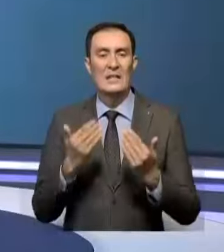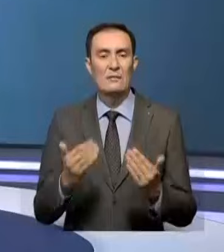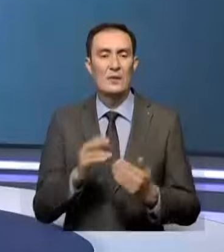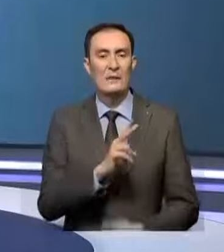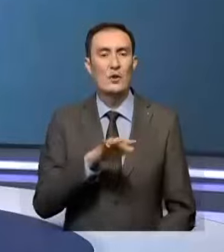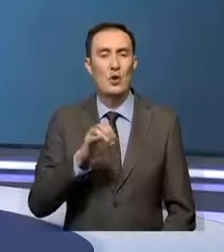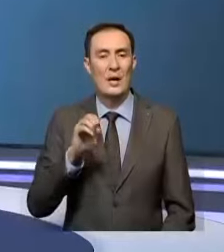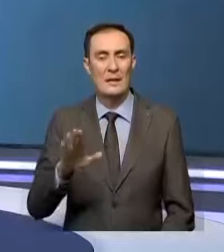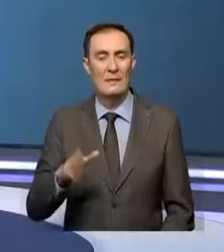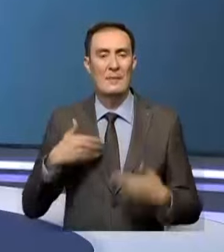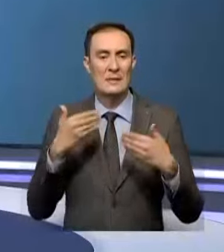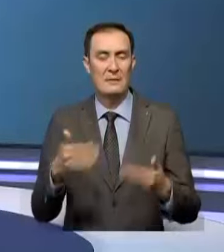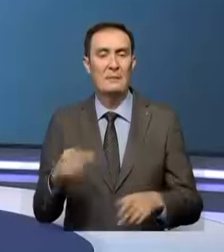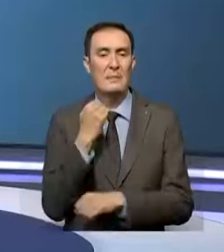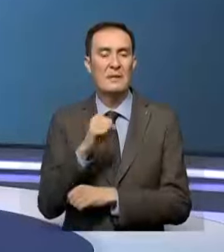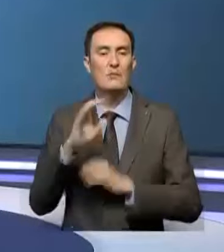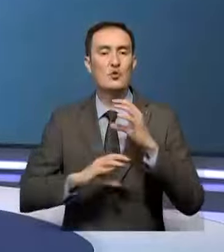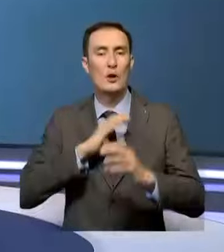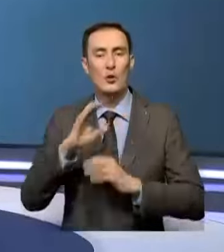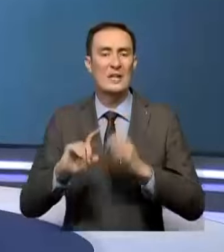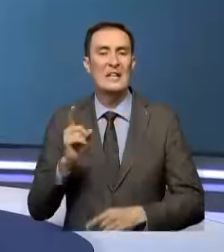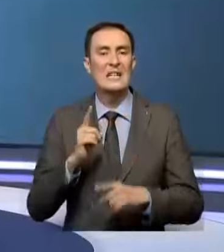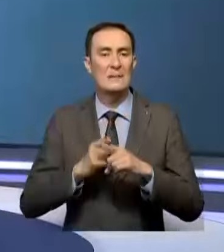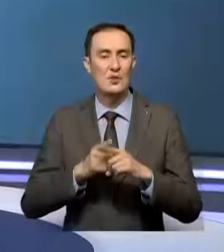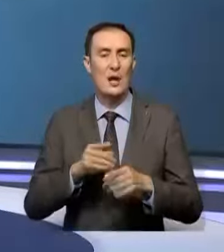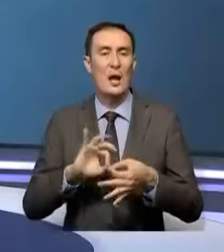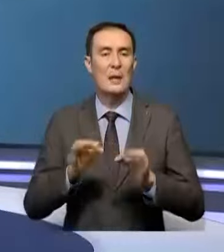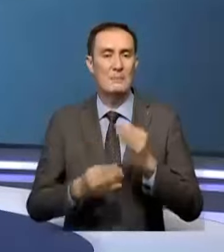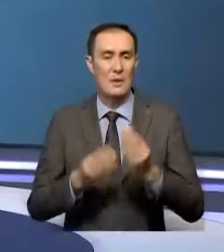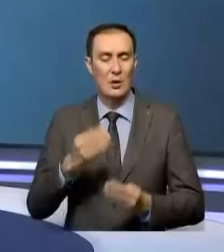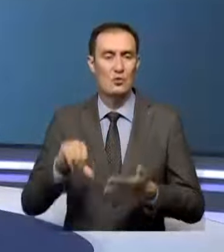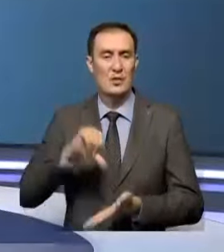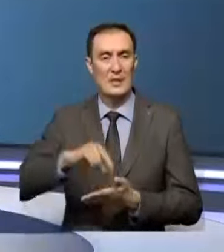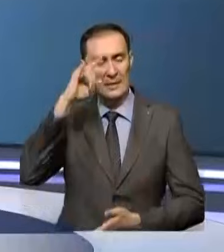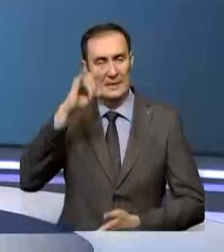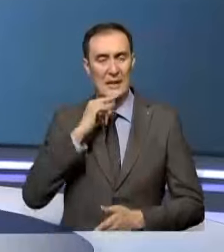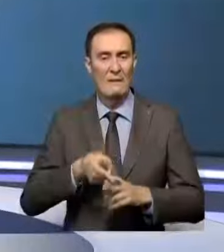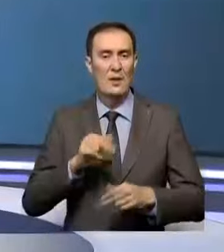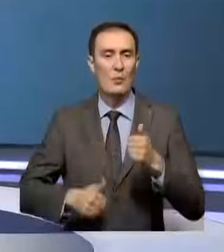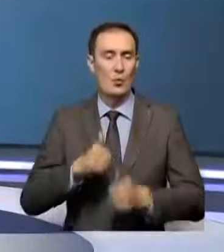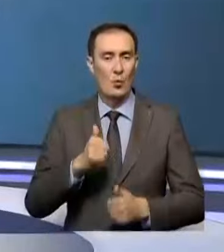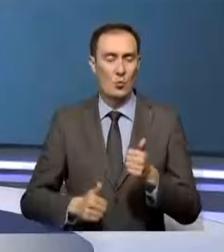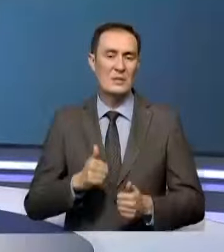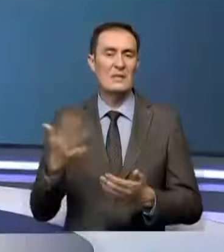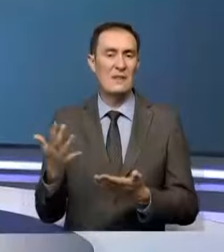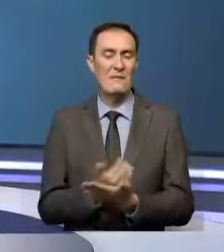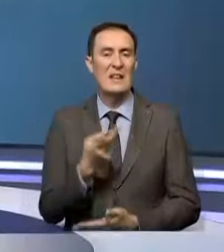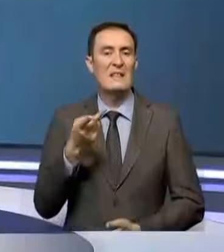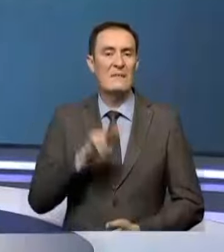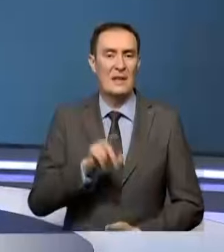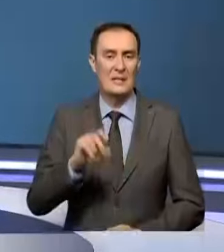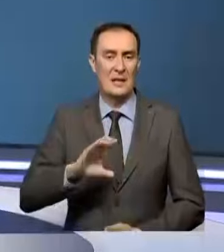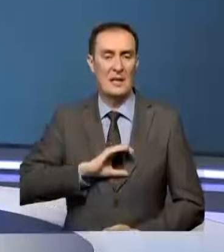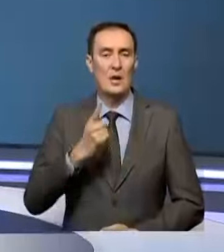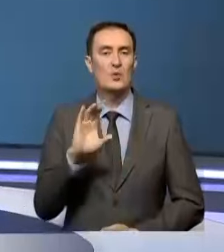Сегодня Касым-Жомарт Токаев поздравил и победителей Международной химической олимпиады. Участники из Казахстана в этом конкурсе, напомню, завоевали 2